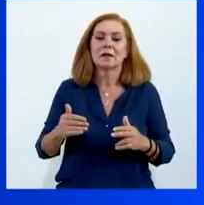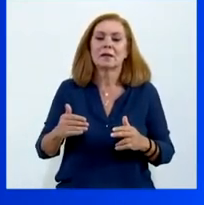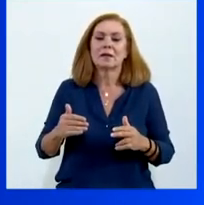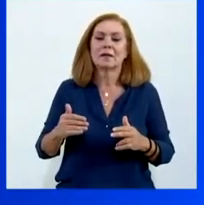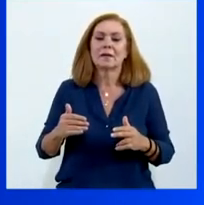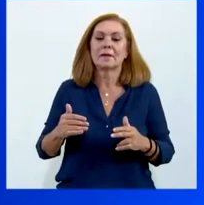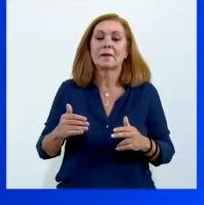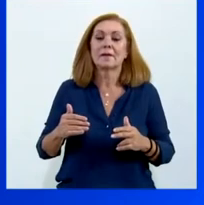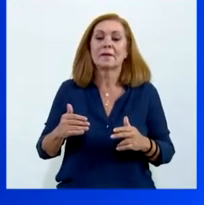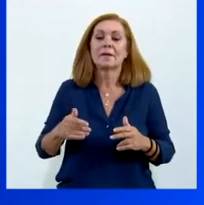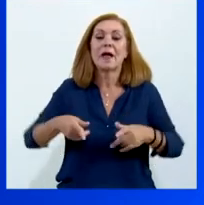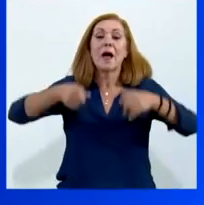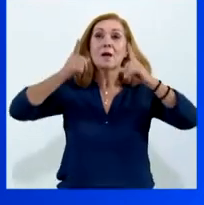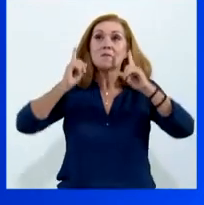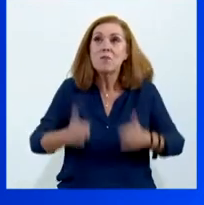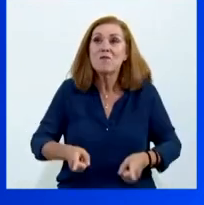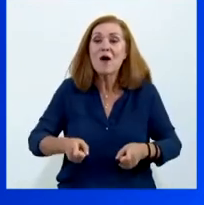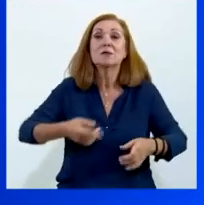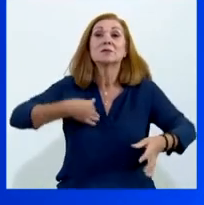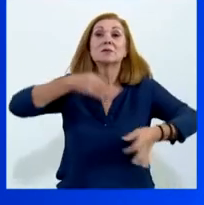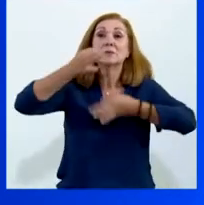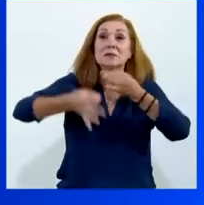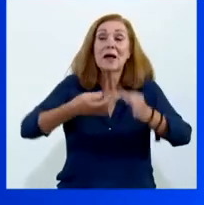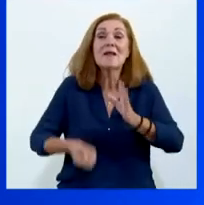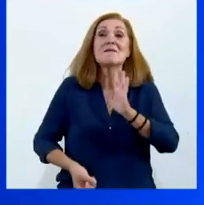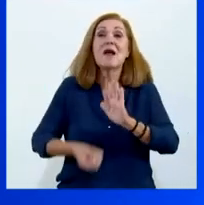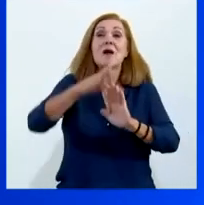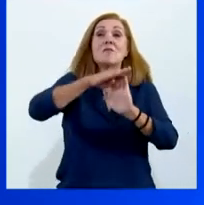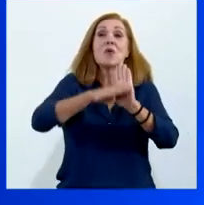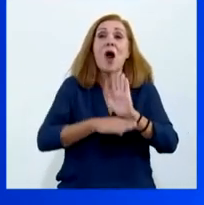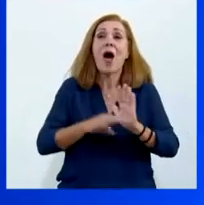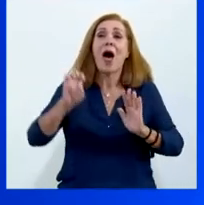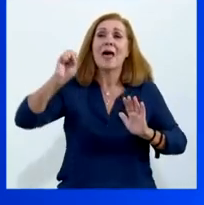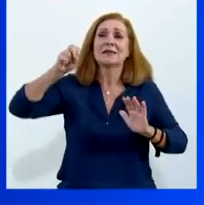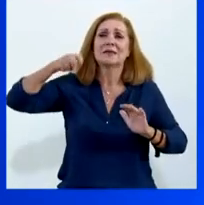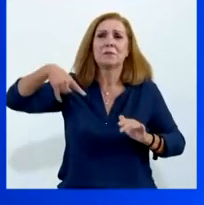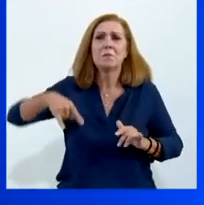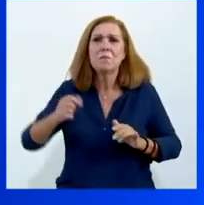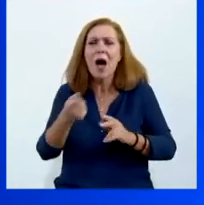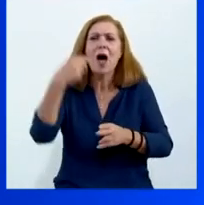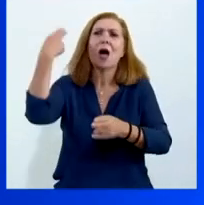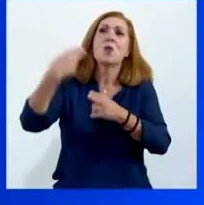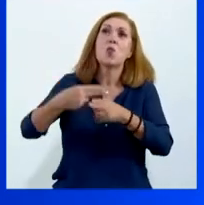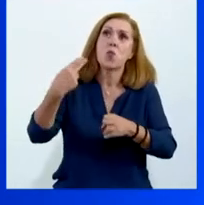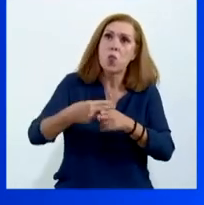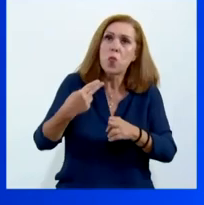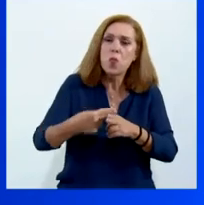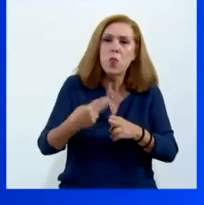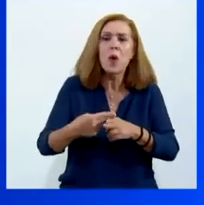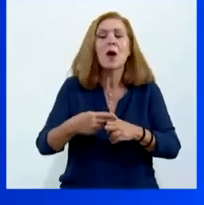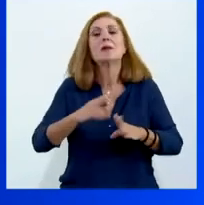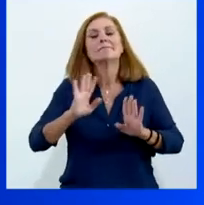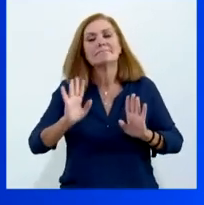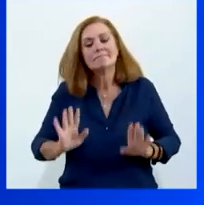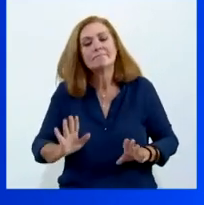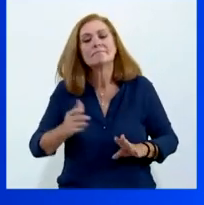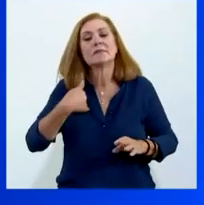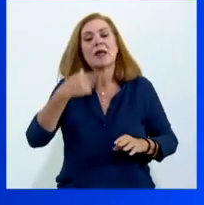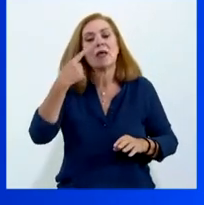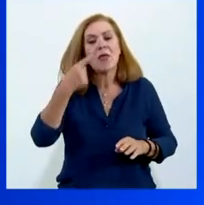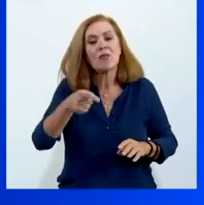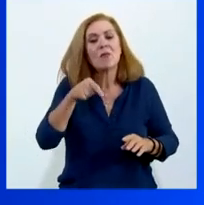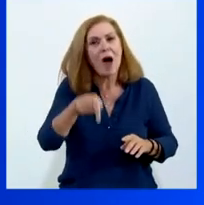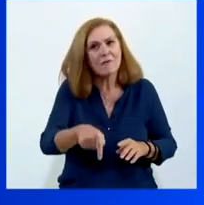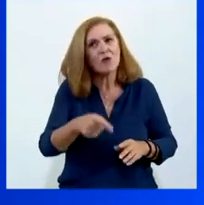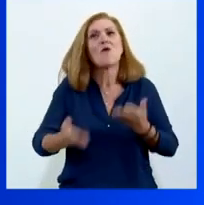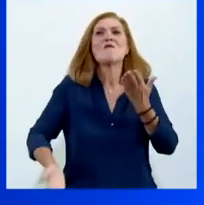έλεγα, αποφάσεων και εξαγγελιών σχετικά με τα νέα προγράμματα του ΕΣΠΑ, τα οποία αυτή τη στιγμή ετοιμάζονται και τα οποία θα αποτελέσουν μια πρόσθετη